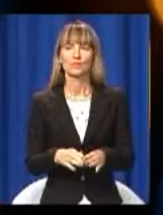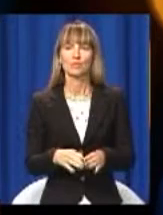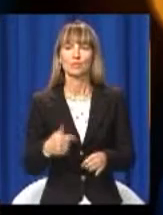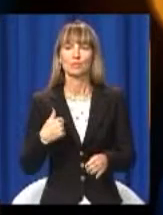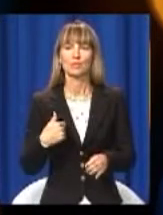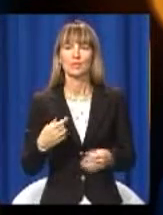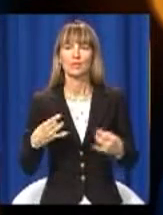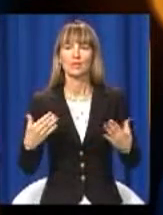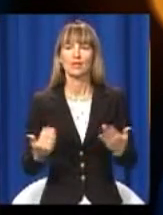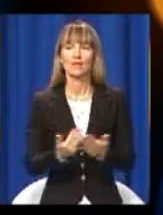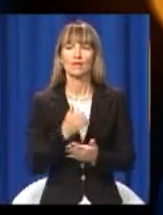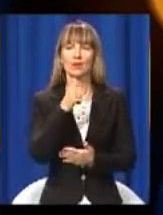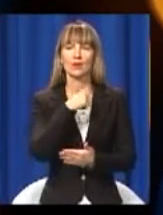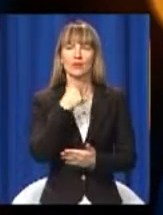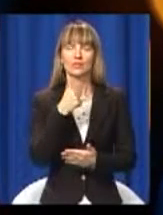празднуем Новый год,